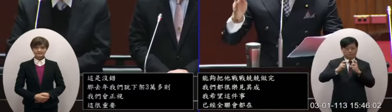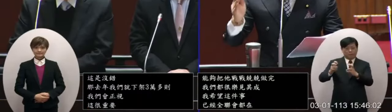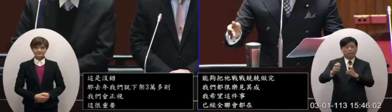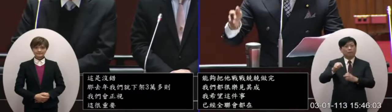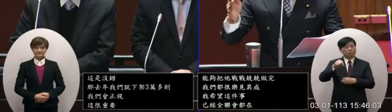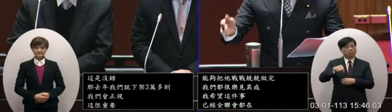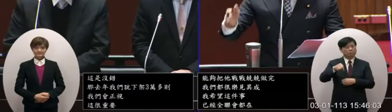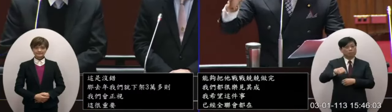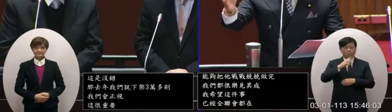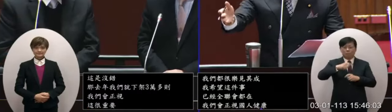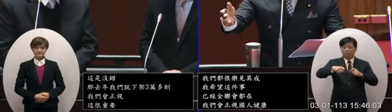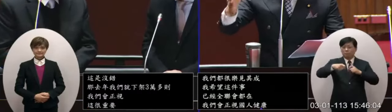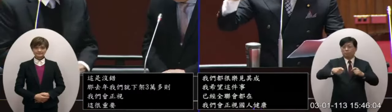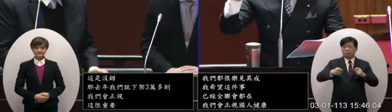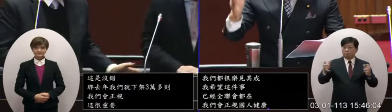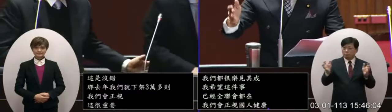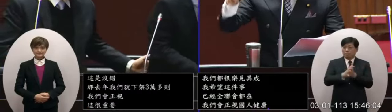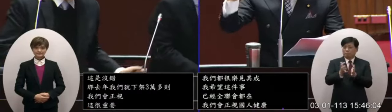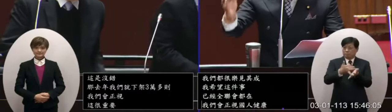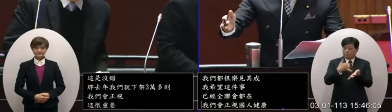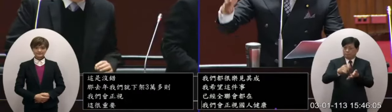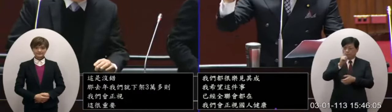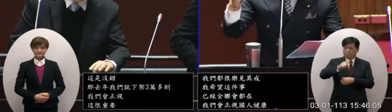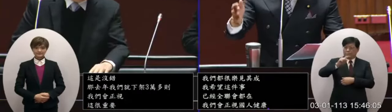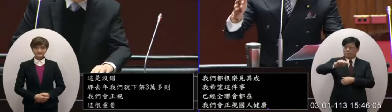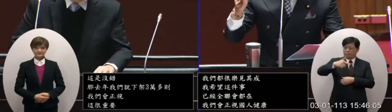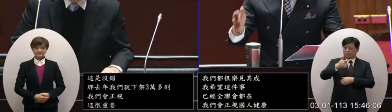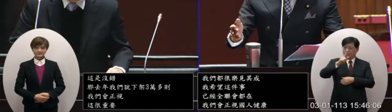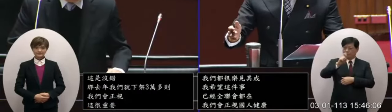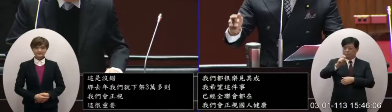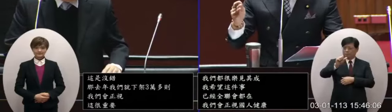这条捷运的计划，总经费